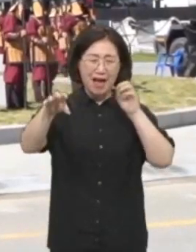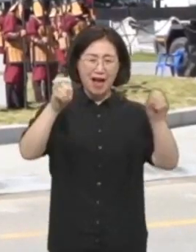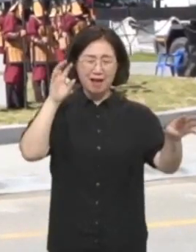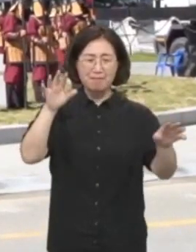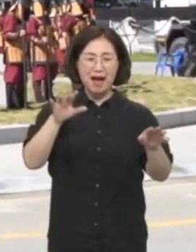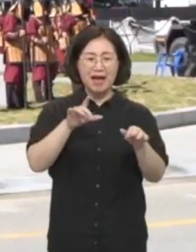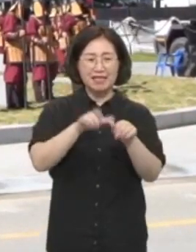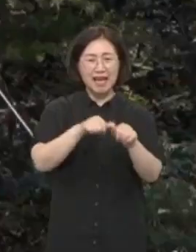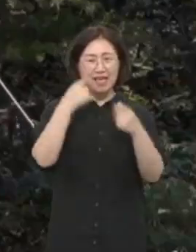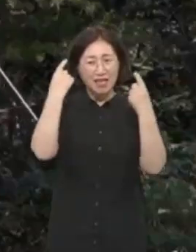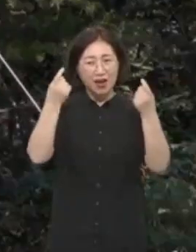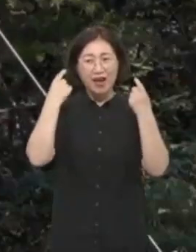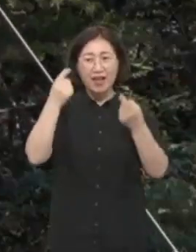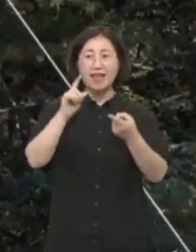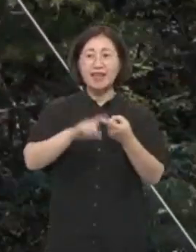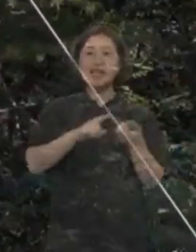시간여행을 연출하게 됩니다